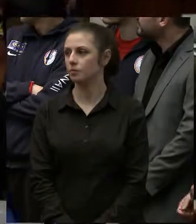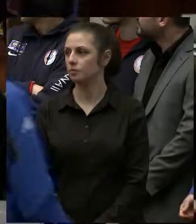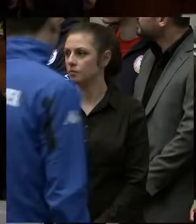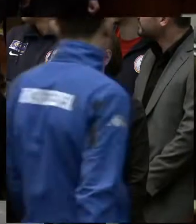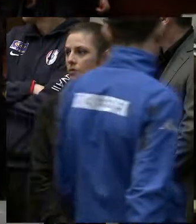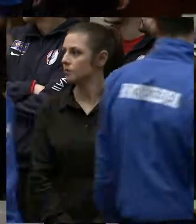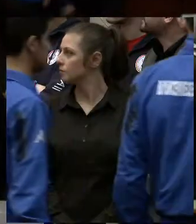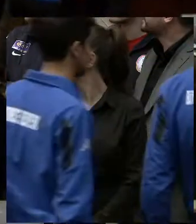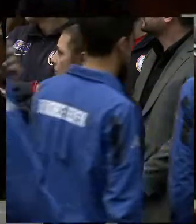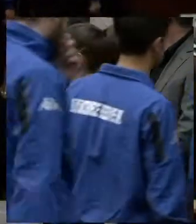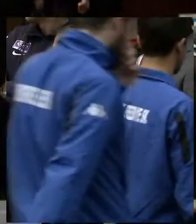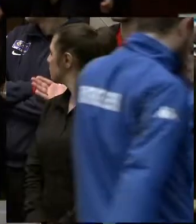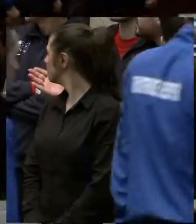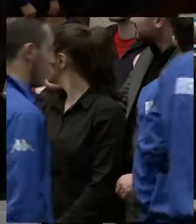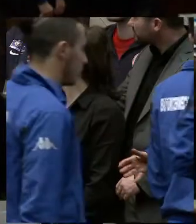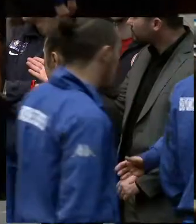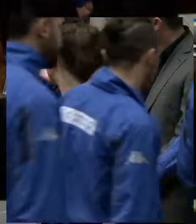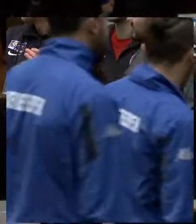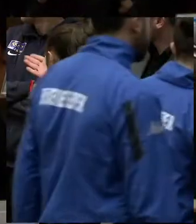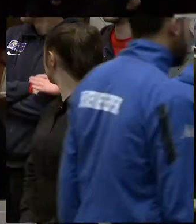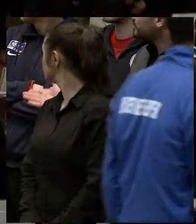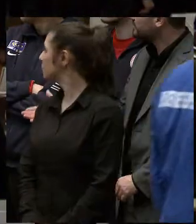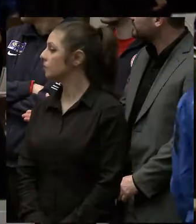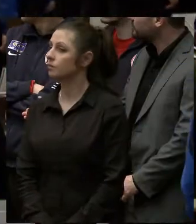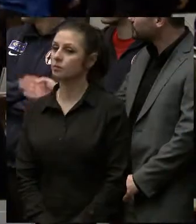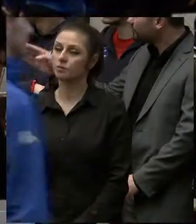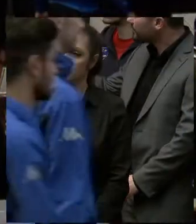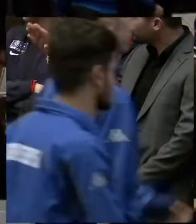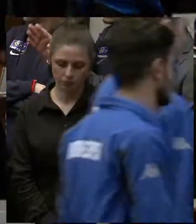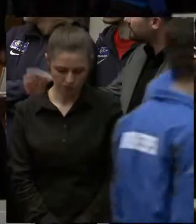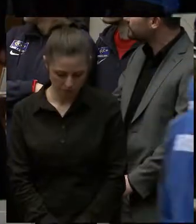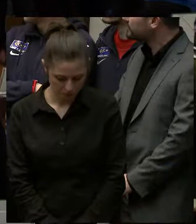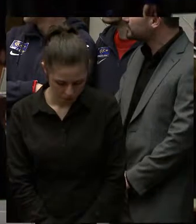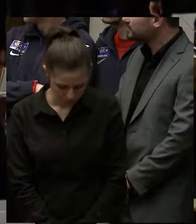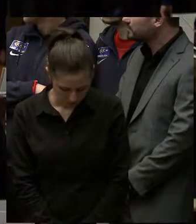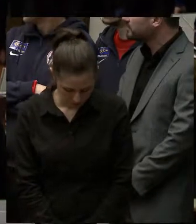Aşağı alın. Sizin yanınıza kadar alın. Çek aşağı çek. Biraz daha çekin. Biraz daha çekin aşağı.